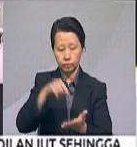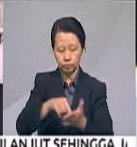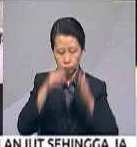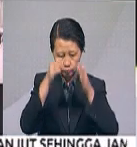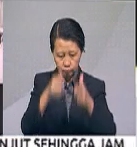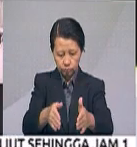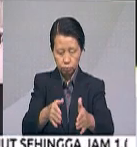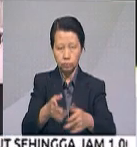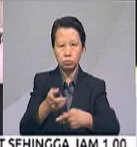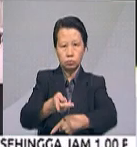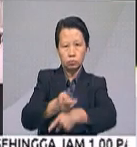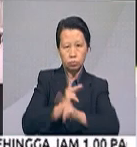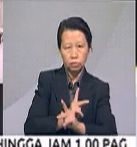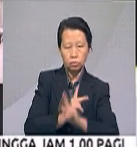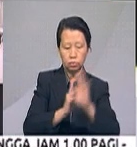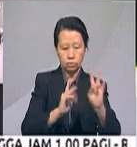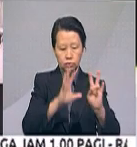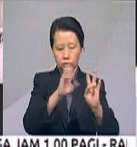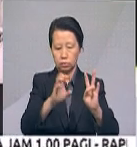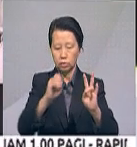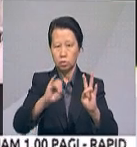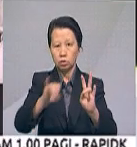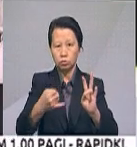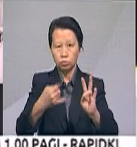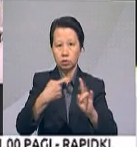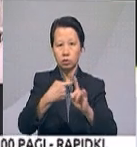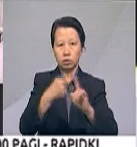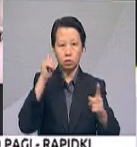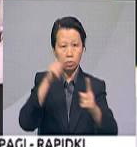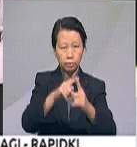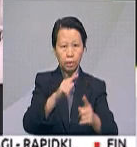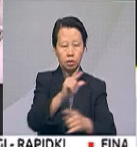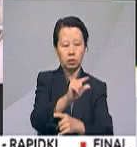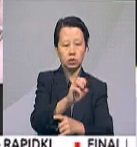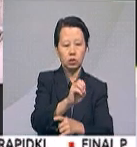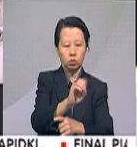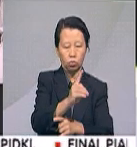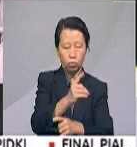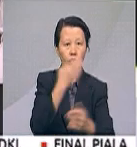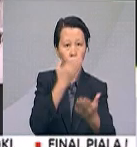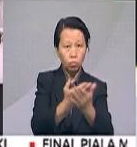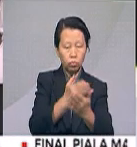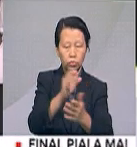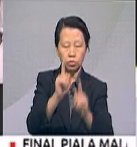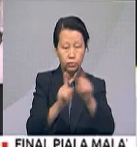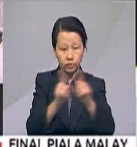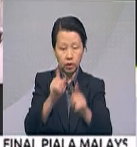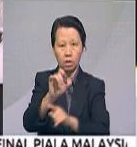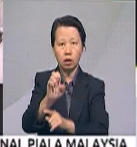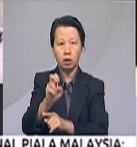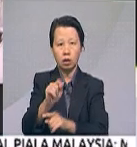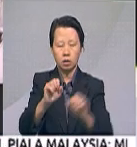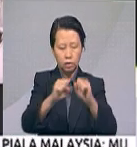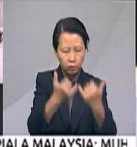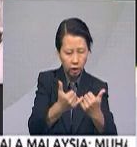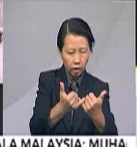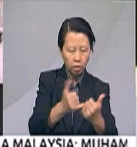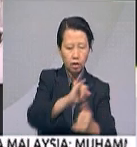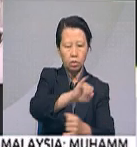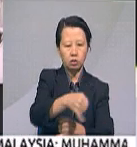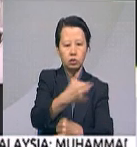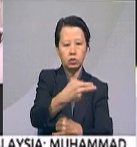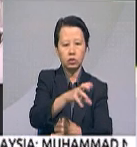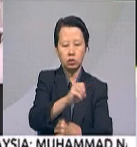kepada isu pinjaman $700 juta kepada Goods Tal Limited, syarikat milik Jolo, cubaan pihak Petro